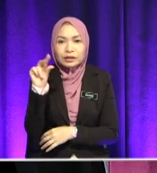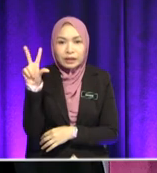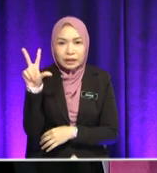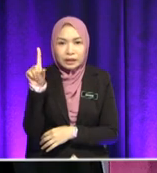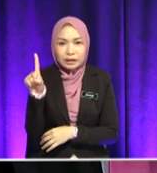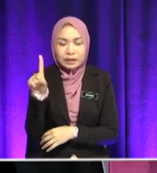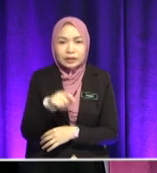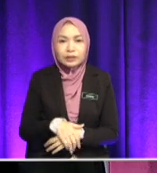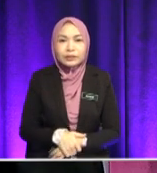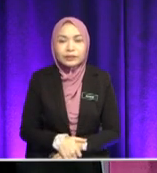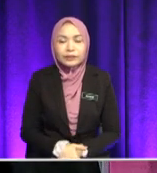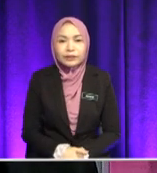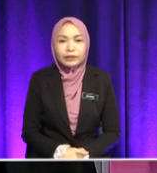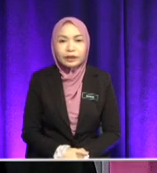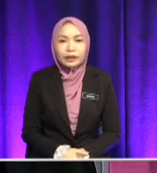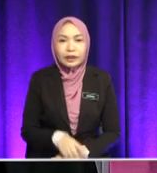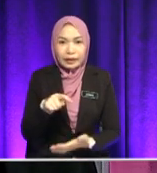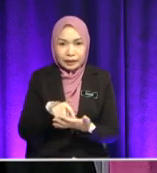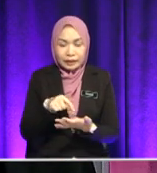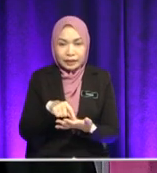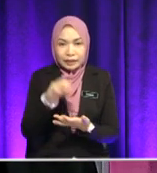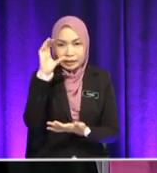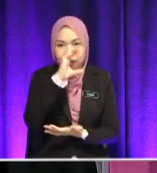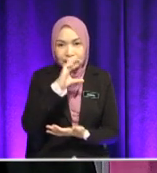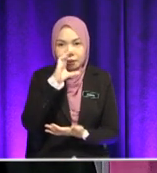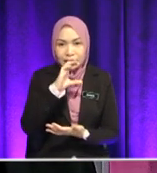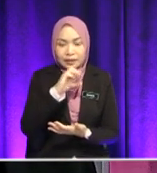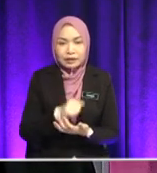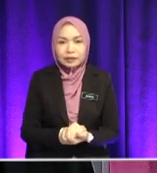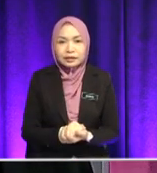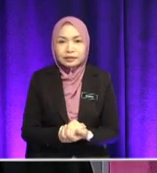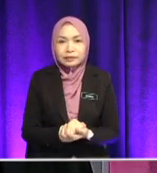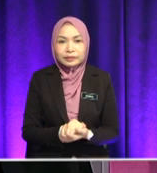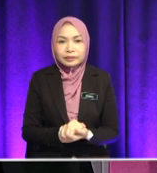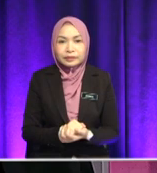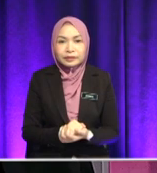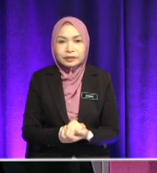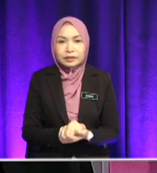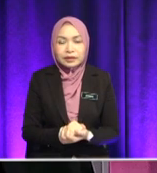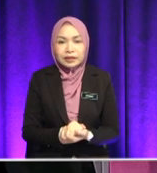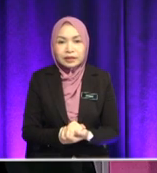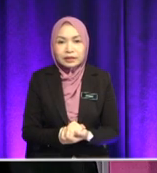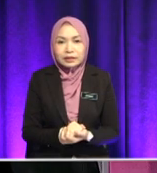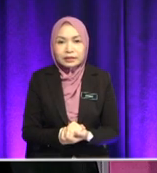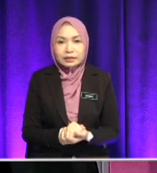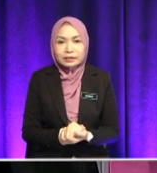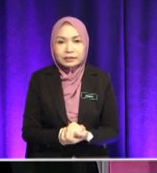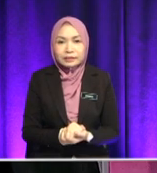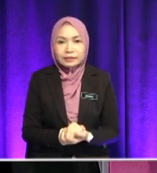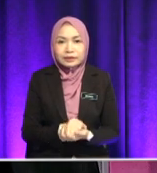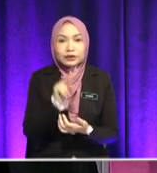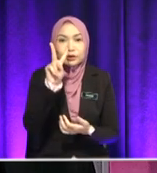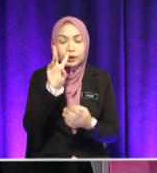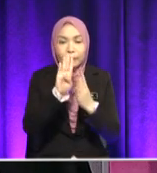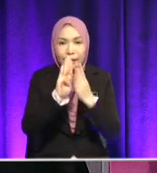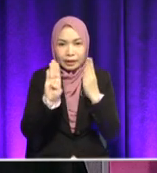kita cari juga dulu kita tentukan dulu ini operasi peringkat berapa Oke 4 Q adalah 2 baris satu